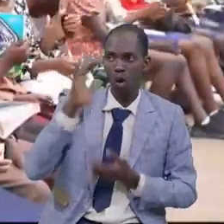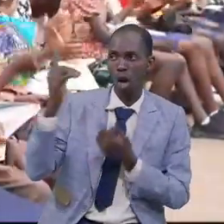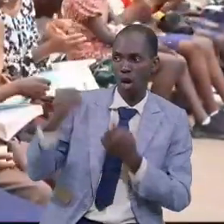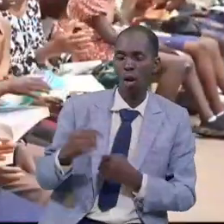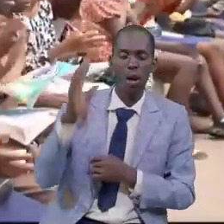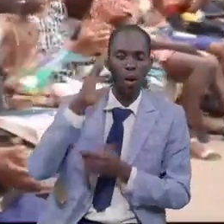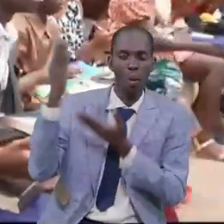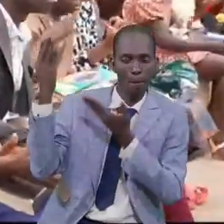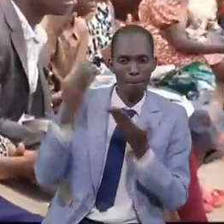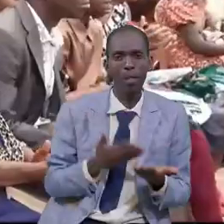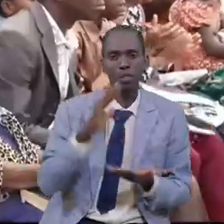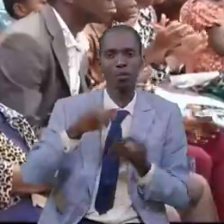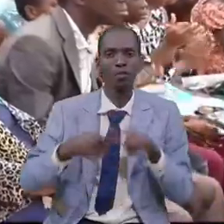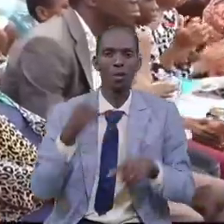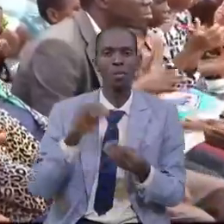amis.